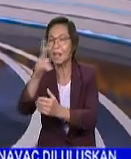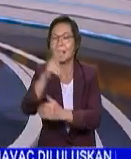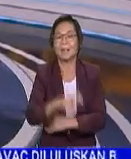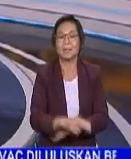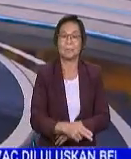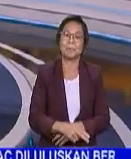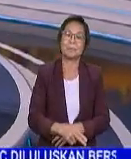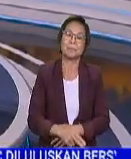atas perkembangan itu